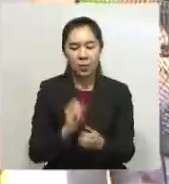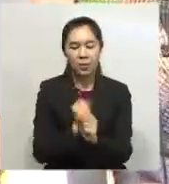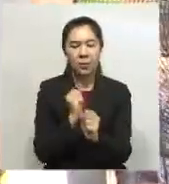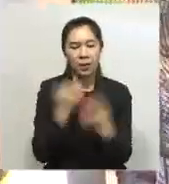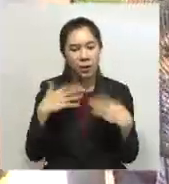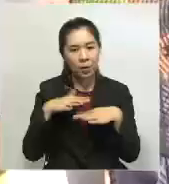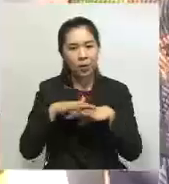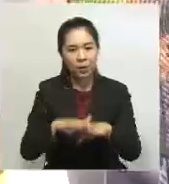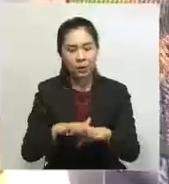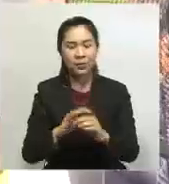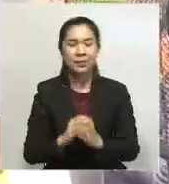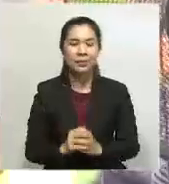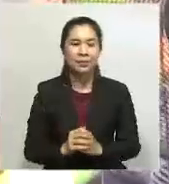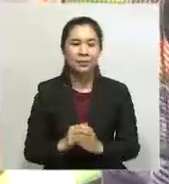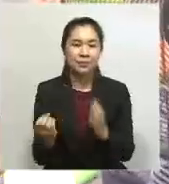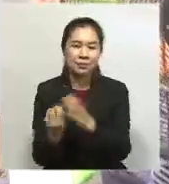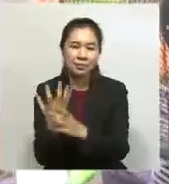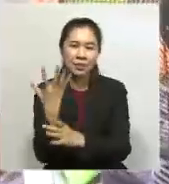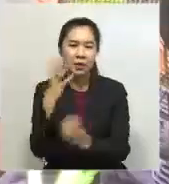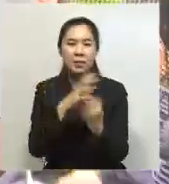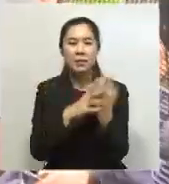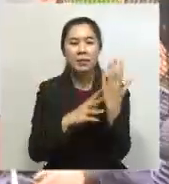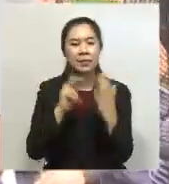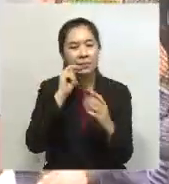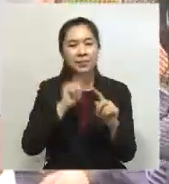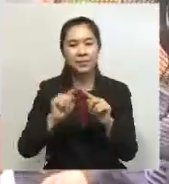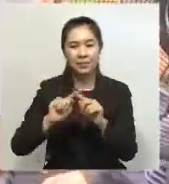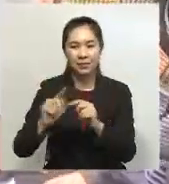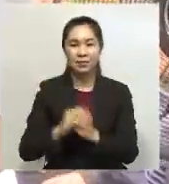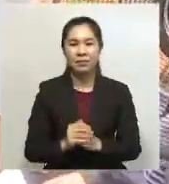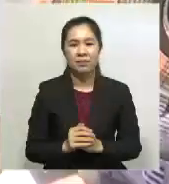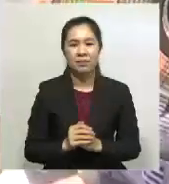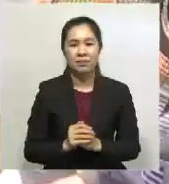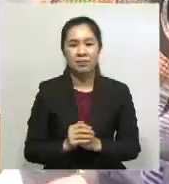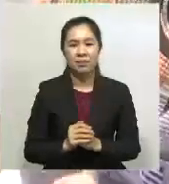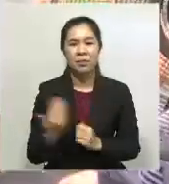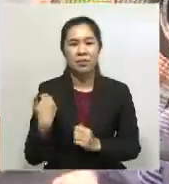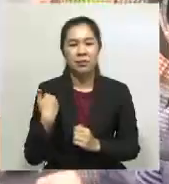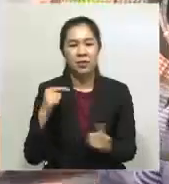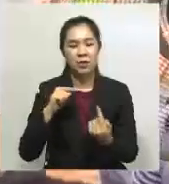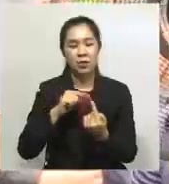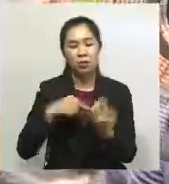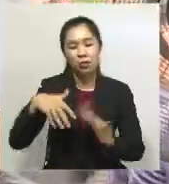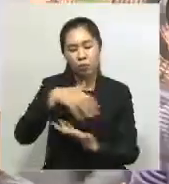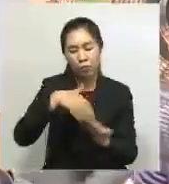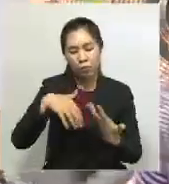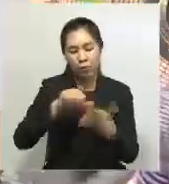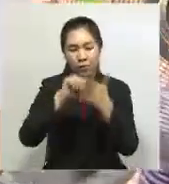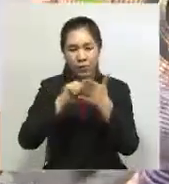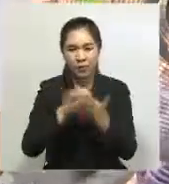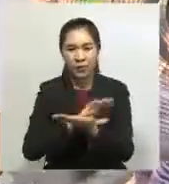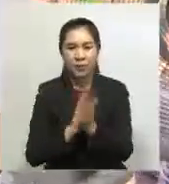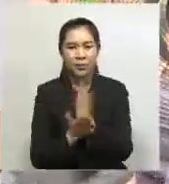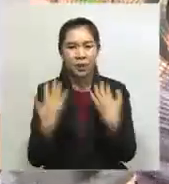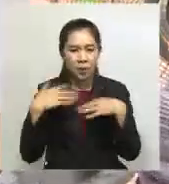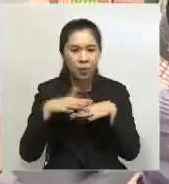กระทรวงทรัพย์ก็ต้องมาดูเรื่องป่าไม้เรื่องที่ทำกินบางกิจกรรมเนี่ยมันต้องทำหลายกระทรวงนี่เขาต้องเรียกการบูรณาการอย่างแท้จริงการบูรณา